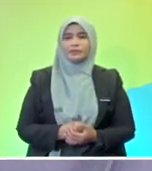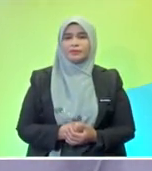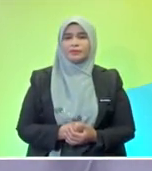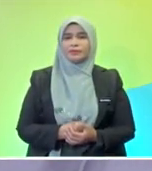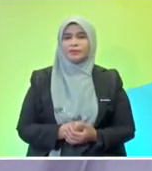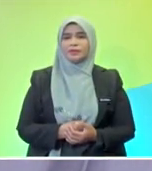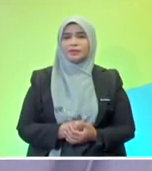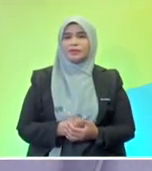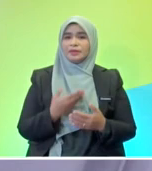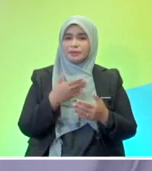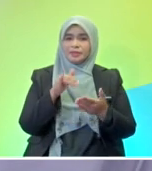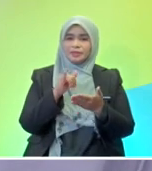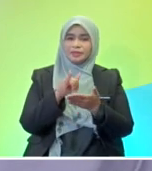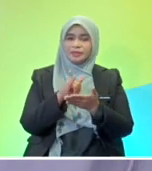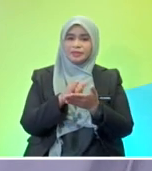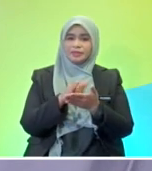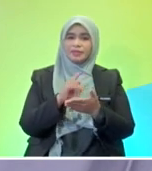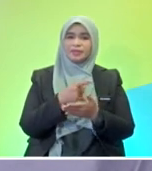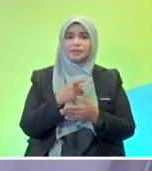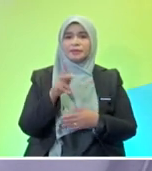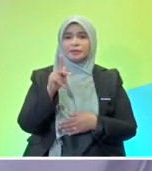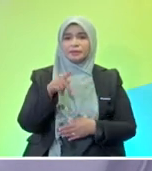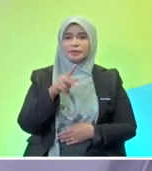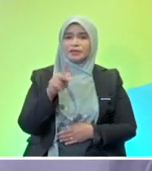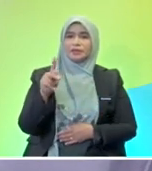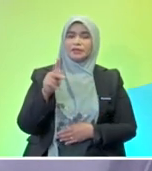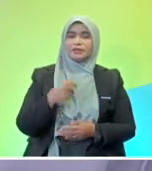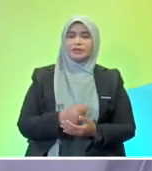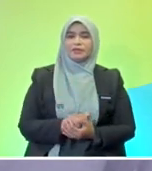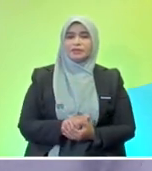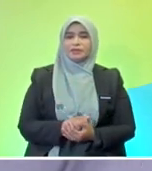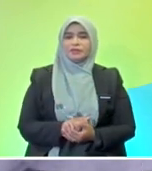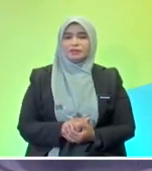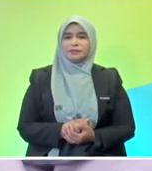Okey, kemudian kita perlukan